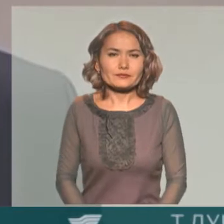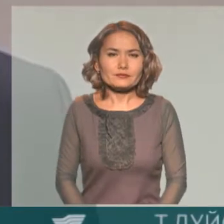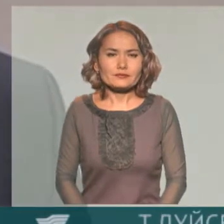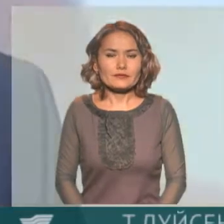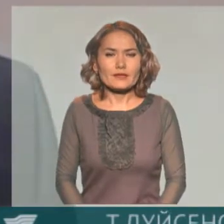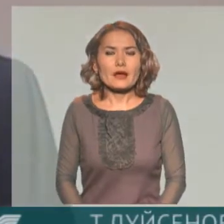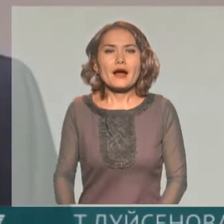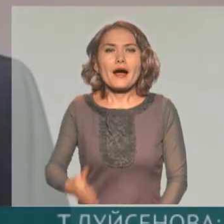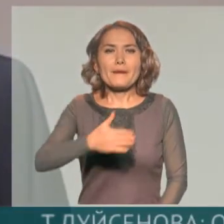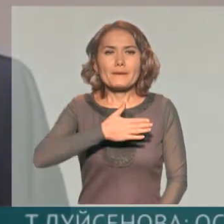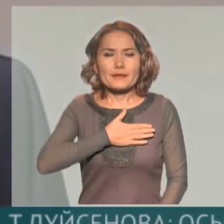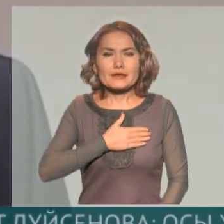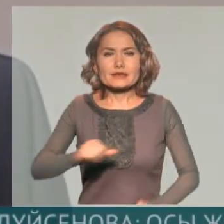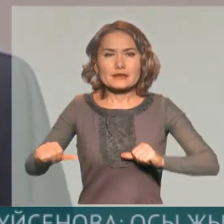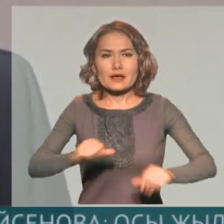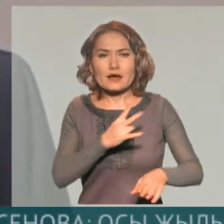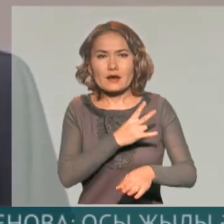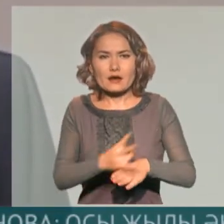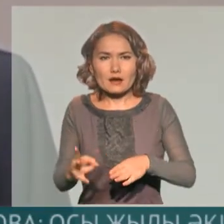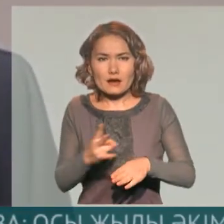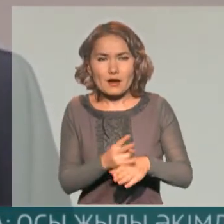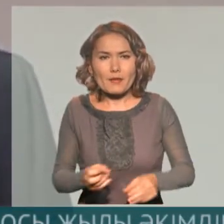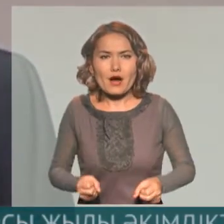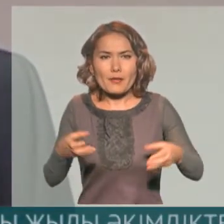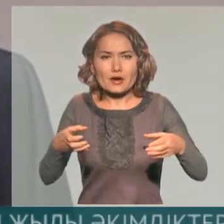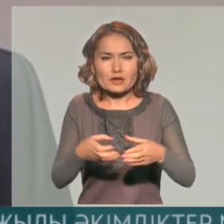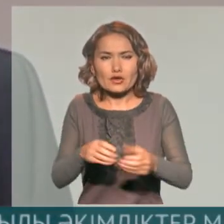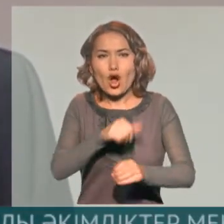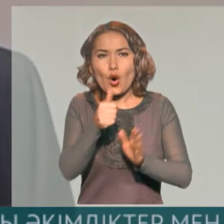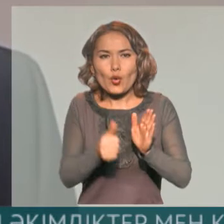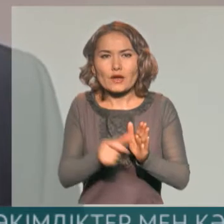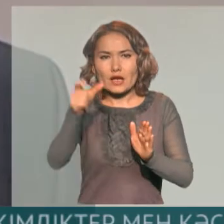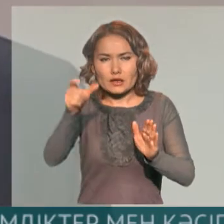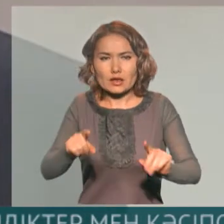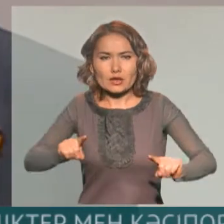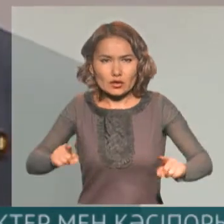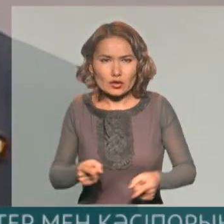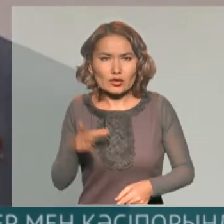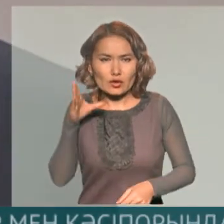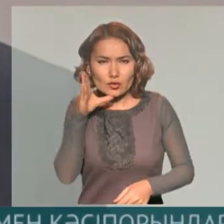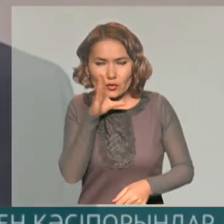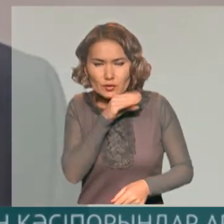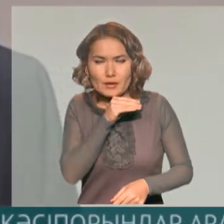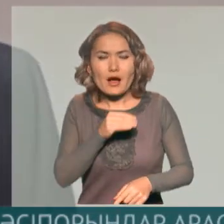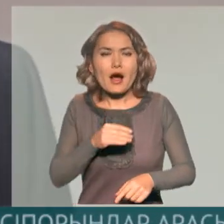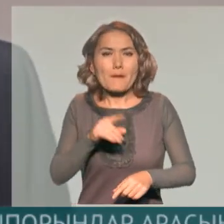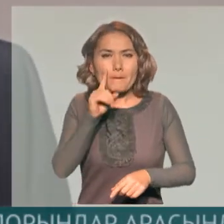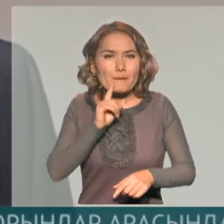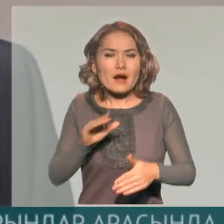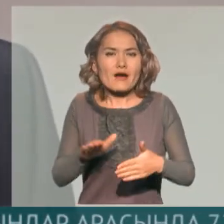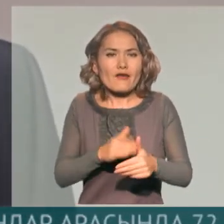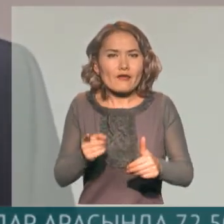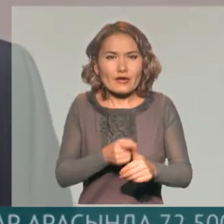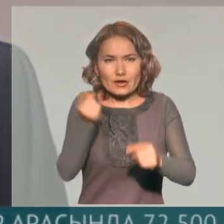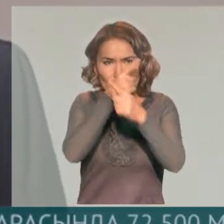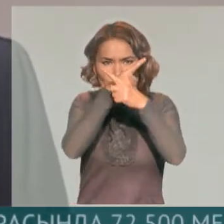Лаңкестерге қарсы рейдтер кезінде 16 адам тұтқындалды, бірақ әзірге олардың атын жариялай алмаймыз. Париждегі жарысқа тікелей қатысы бар Салах